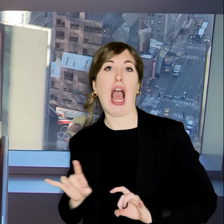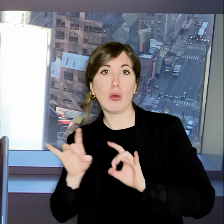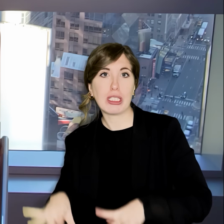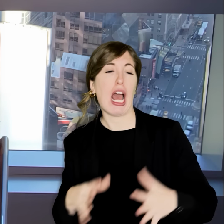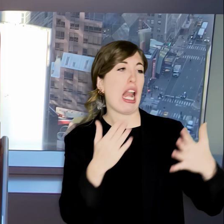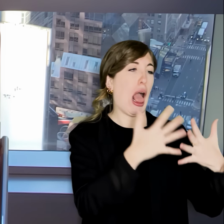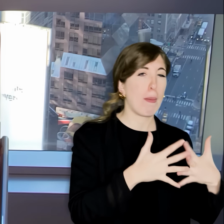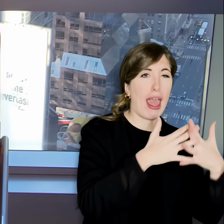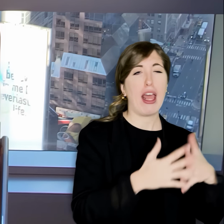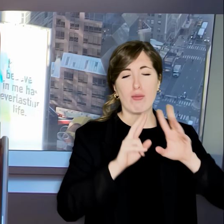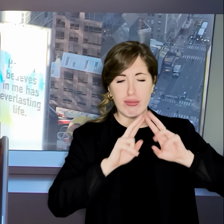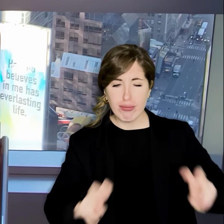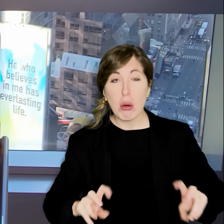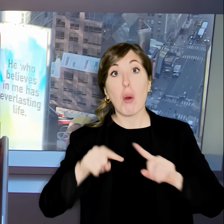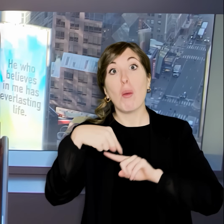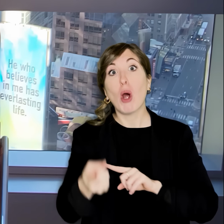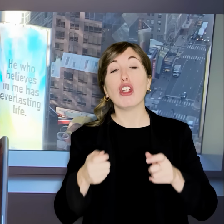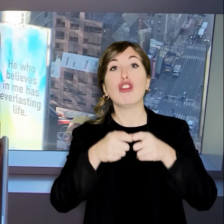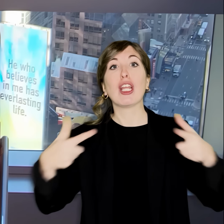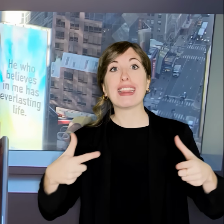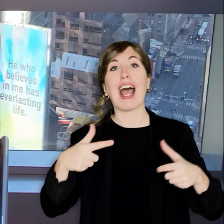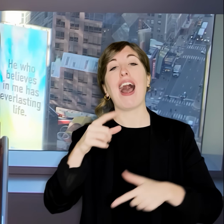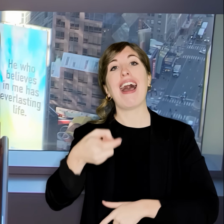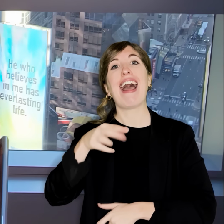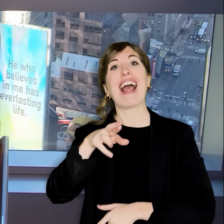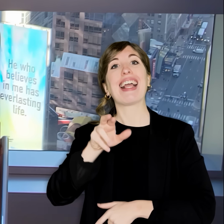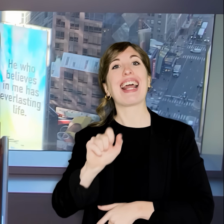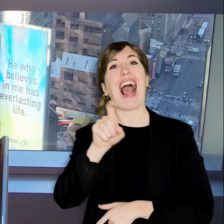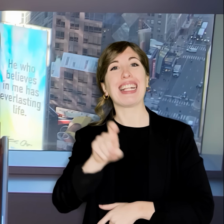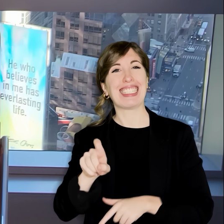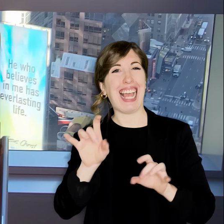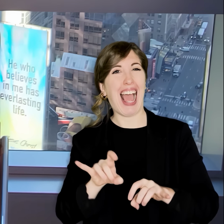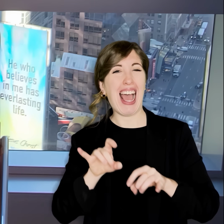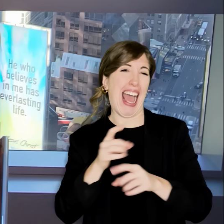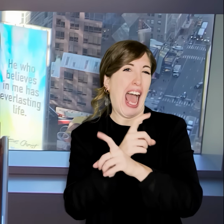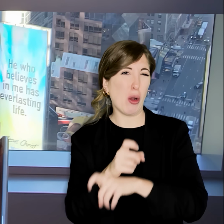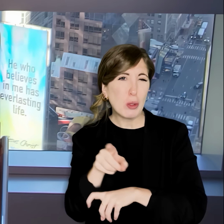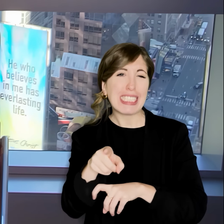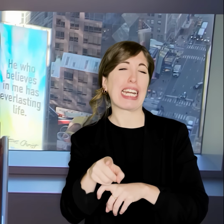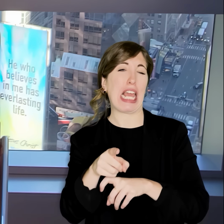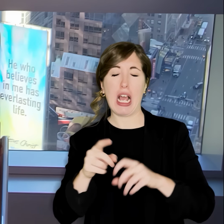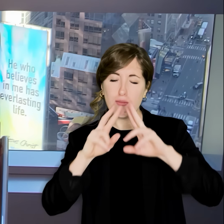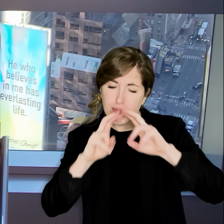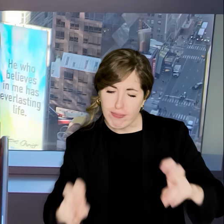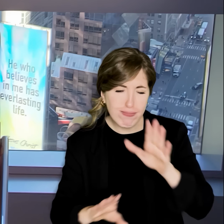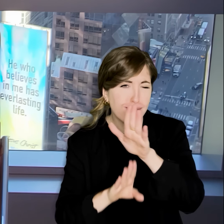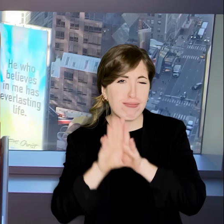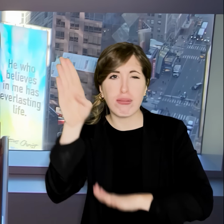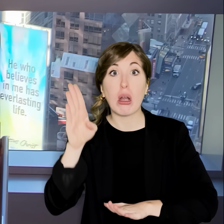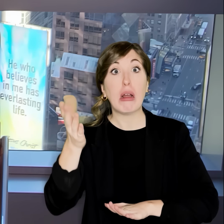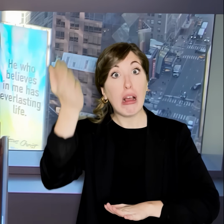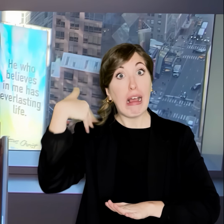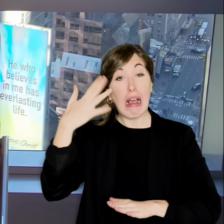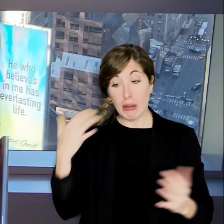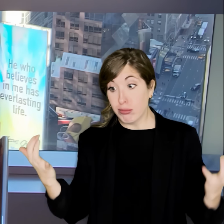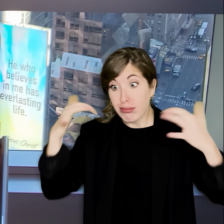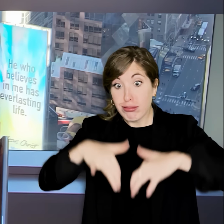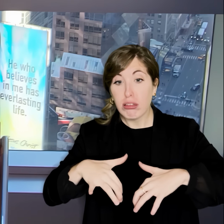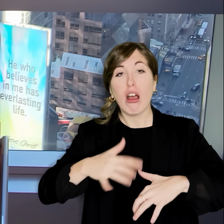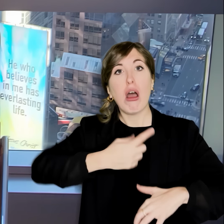Uniti in Australia e ci ha insegnato eravamo inetti venivamo visti Francesca ve lo giuro come visionari ma con